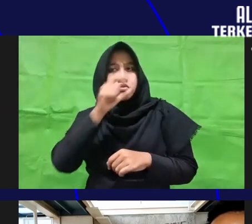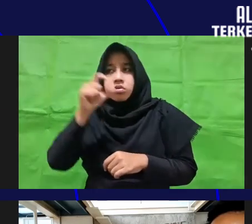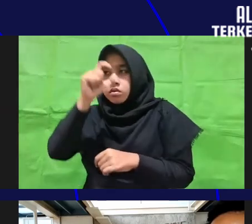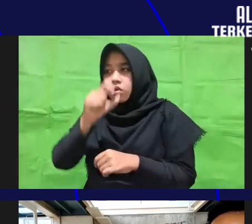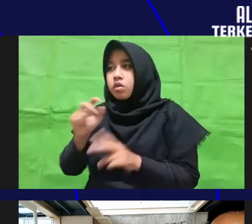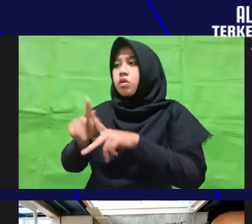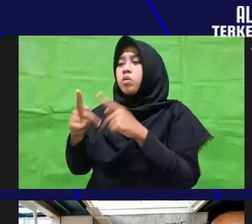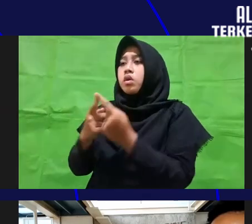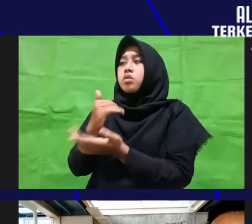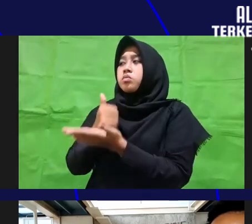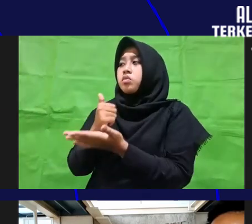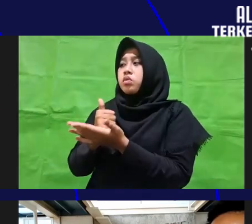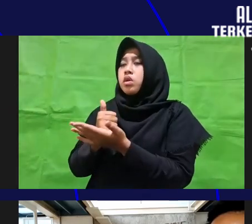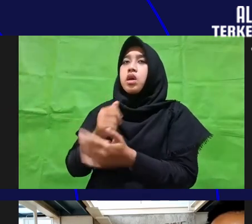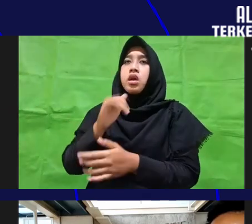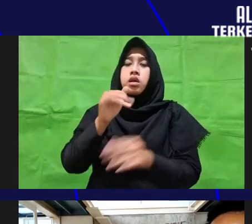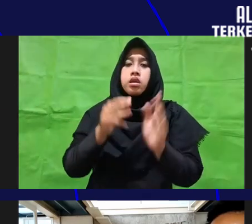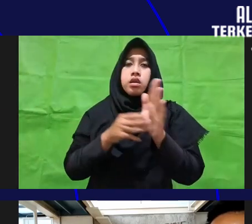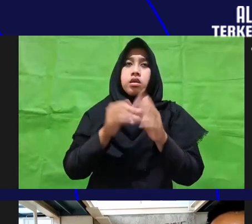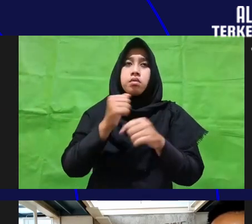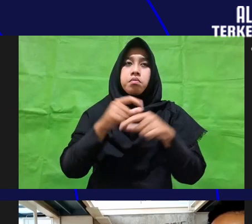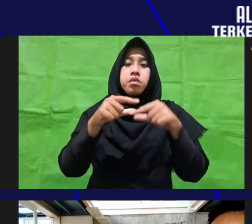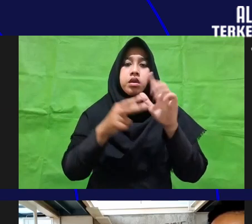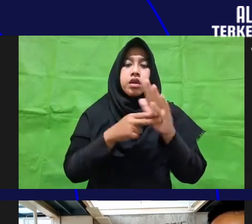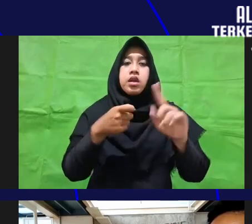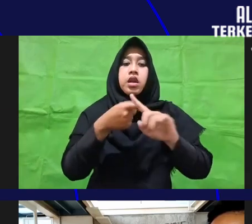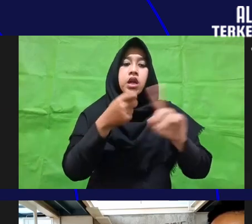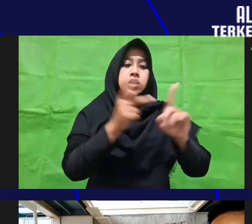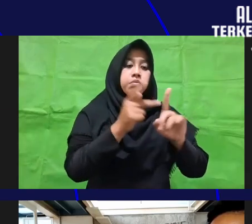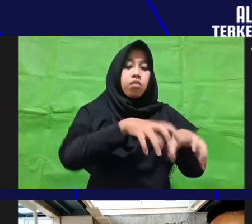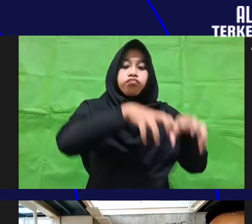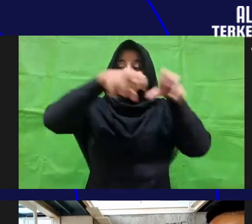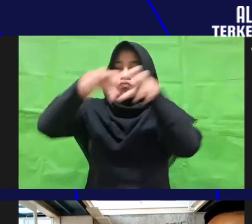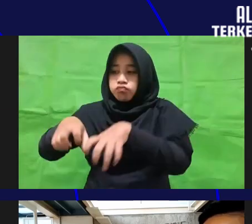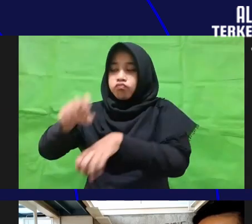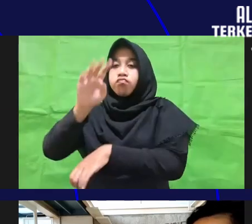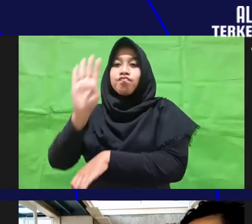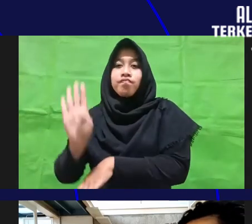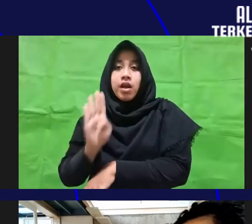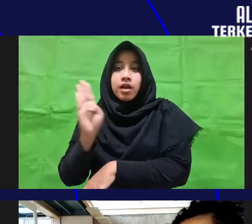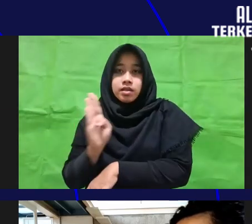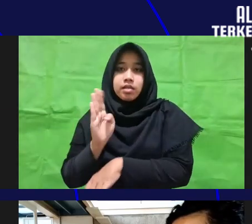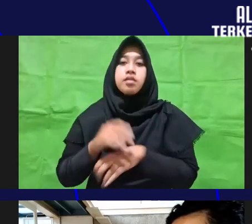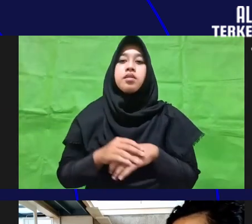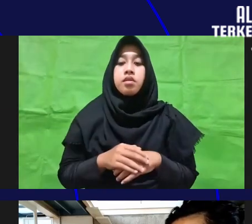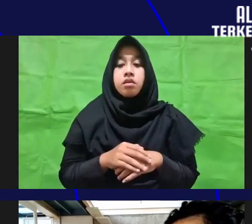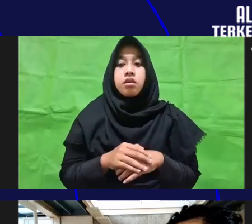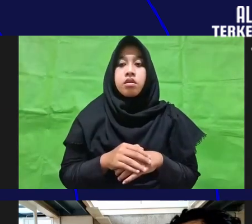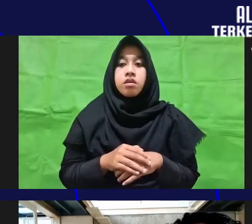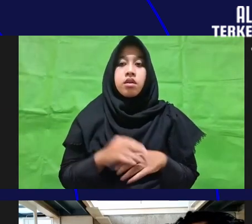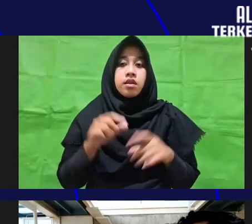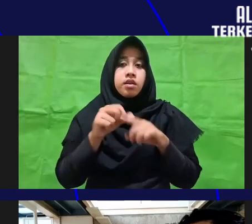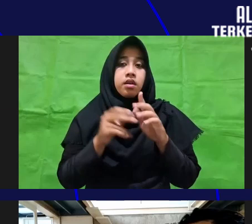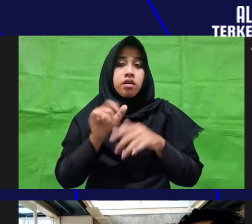sebenarnya merupakan imigran dari Semarang ke Brazil. Dalam residensi yang lebih panjang, Daniel menuturkan bahwa praktek